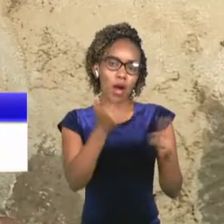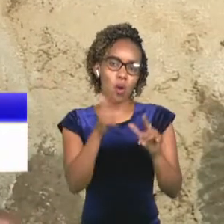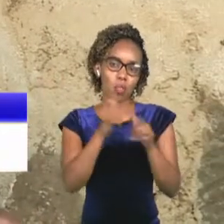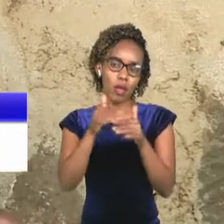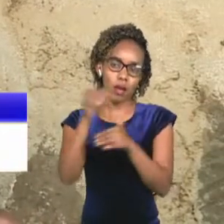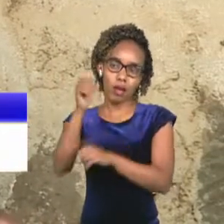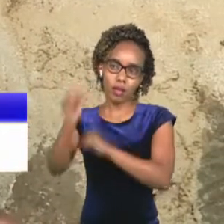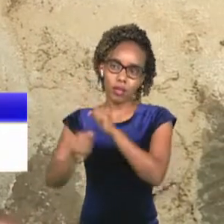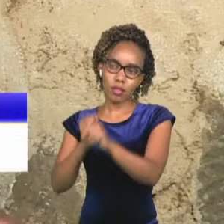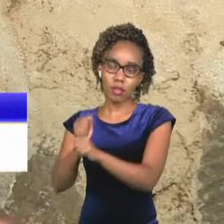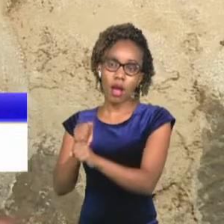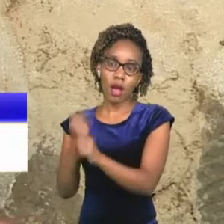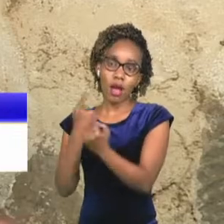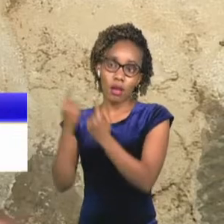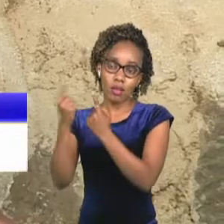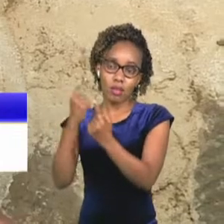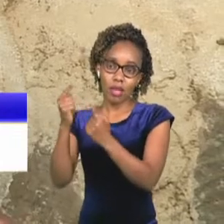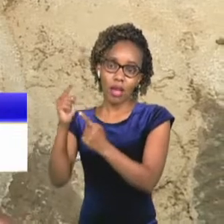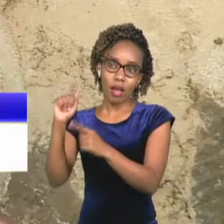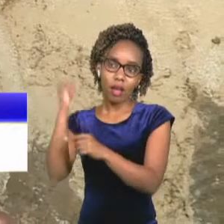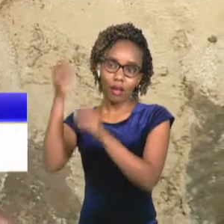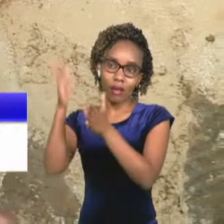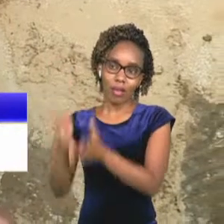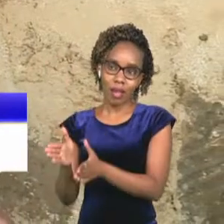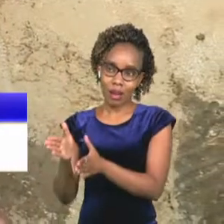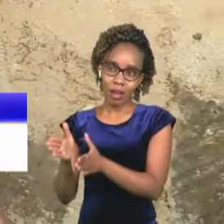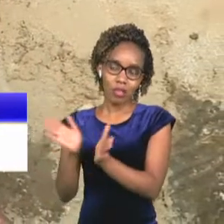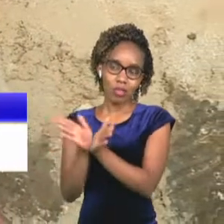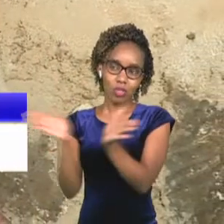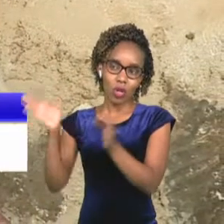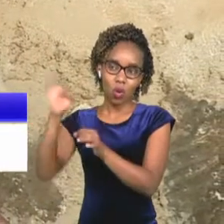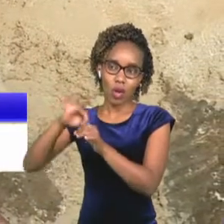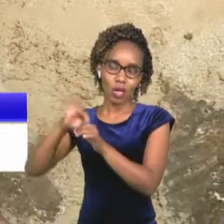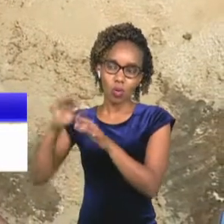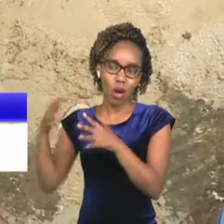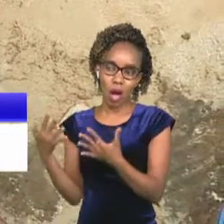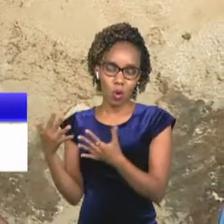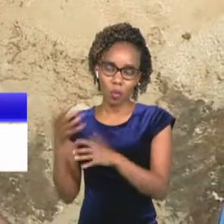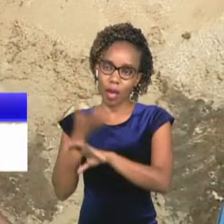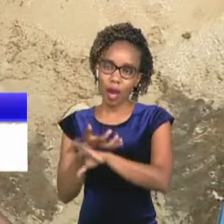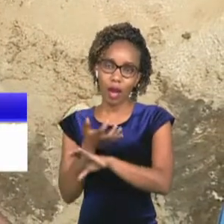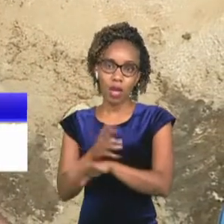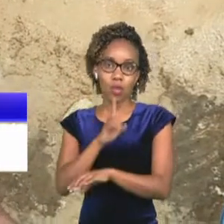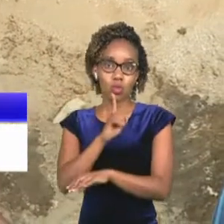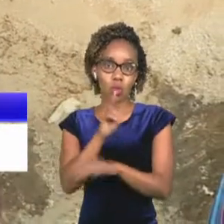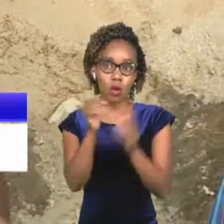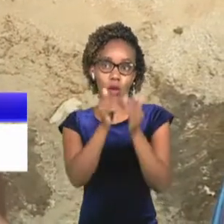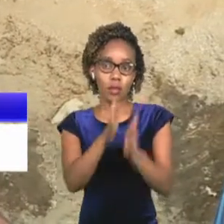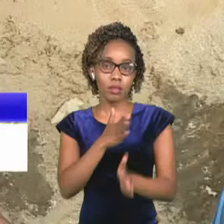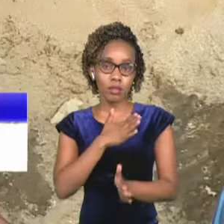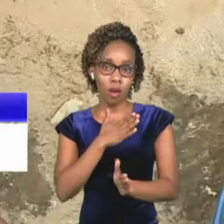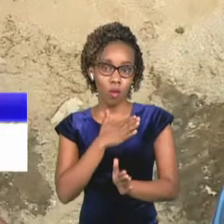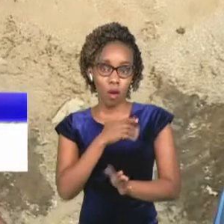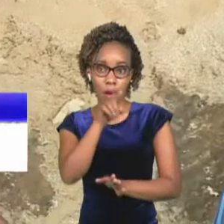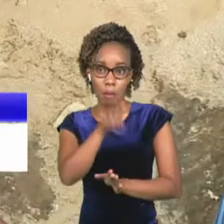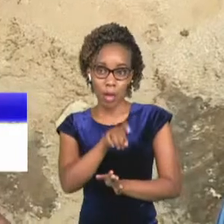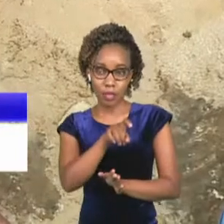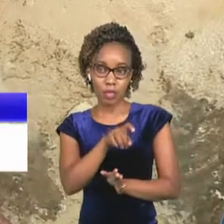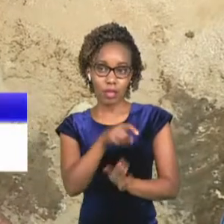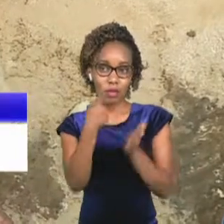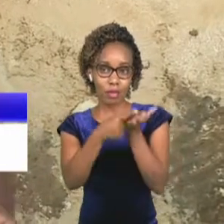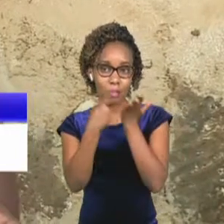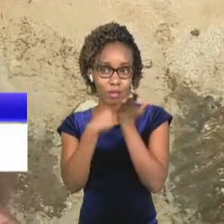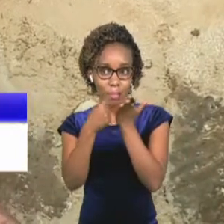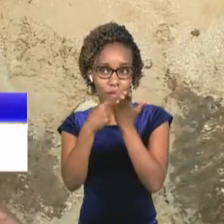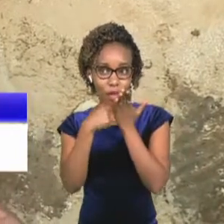unamwambia mwananchi ule mwenye ana njaa aende kwenye election tena. Itakuwa ngumu. Sasa inafaa viongozi wetu wakae chini, wao wenyewe